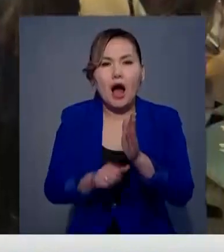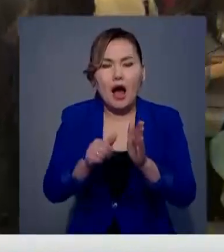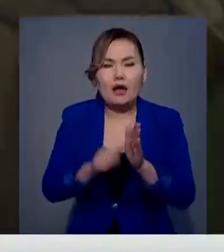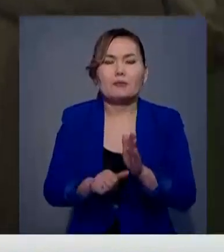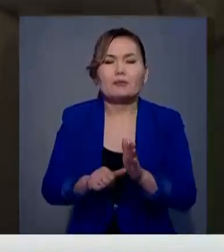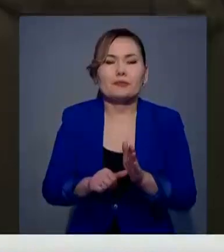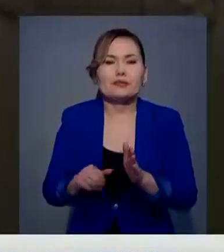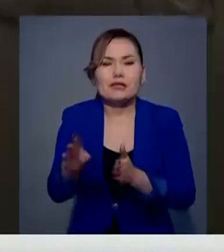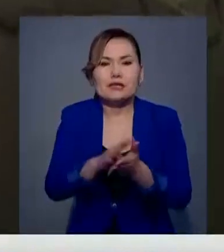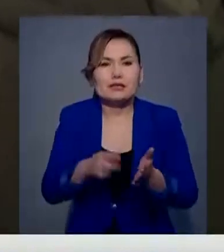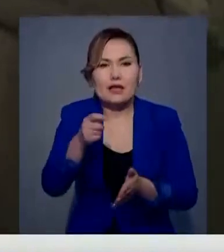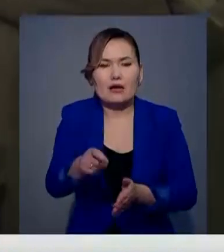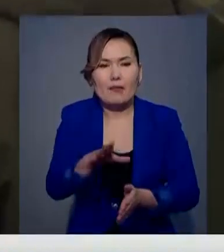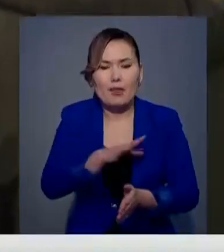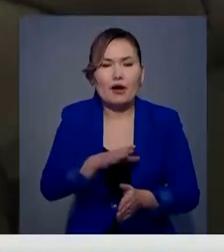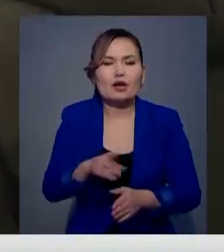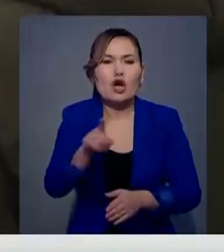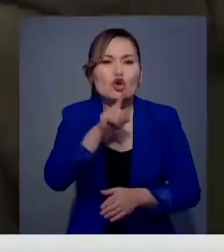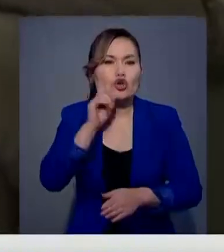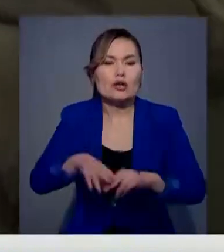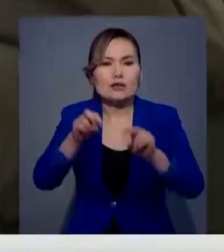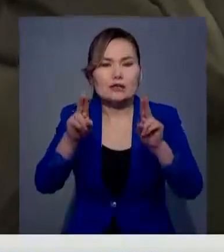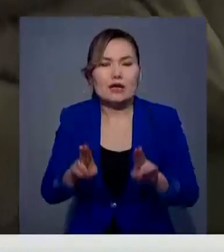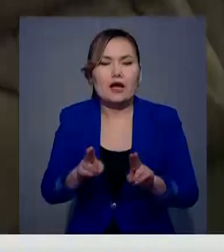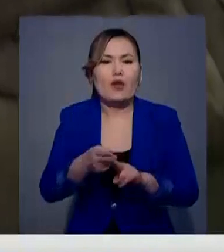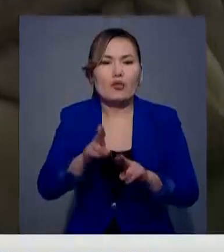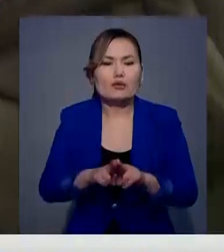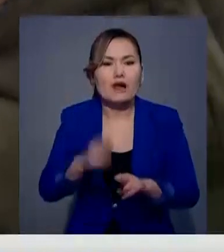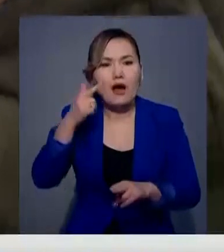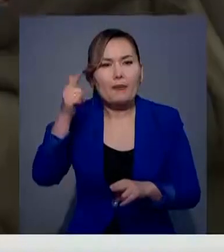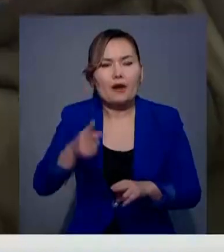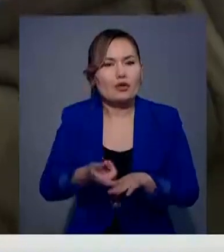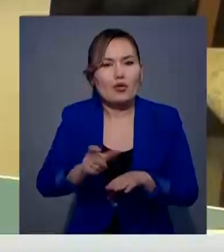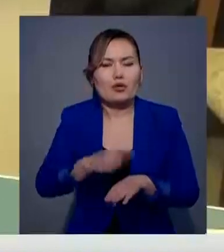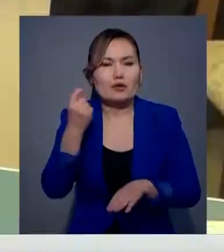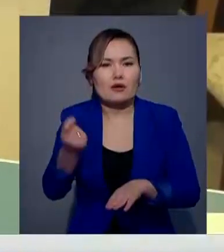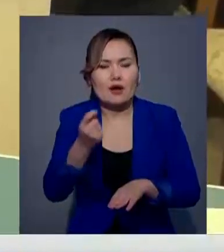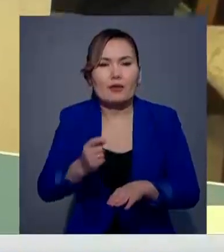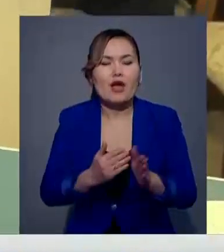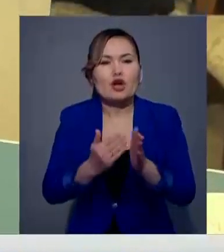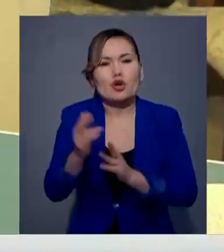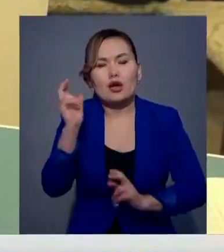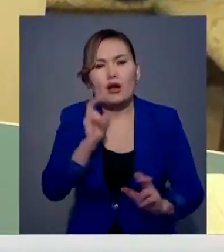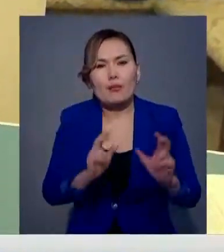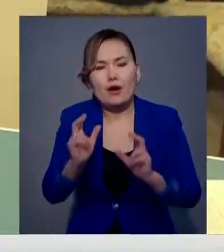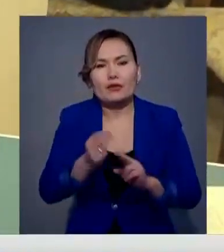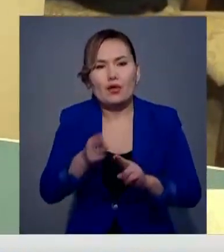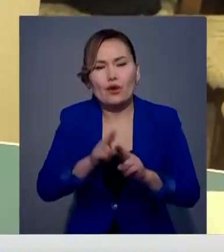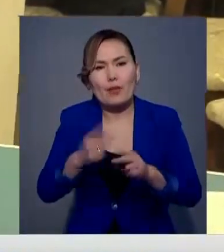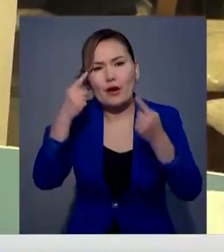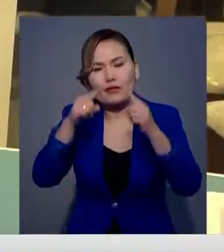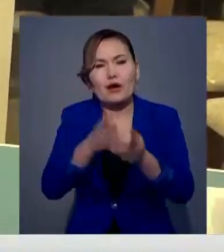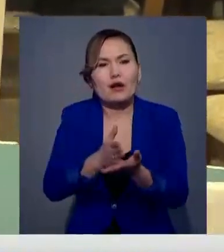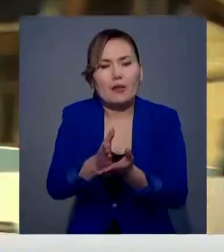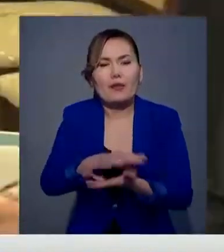түсті, алайда олардың ішінде талаптан дөп шығатыны кемде кем. Айта кету керек, аймақта жоғарғы технологиялы өндіріс пен инженерлік техникалық